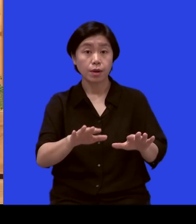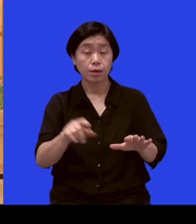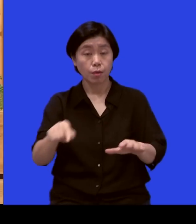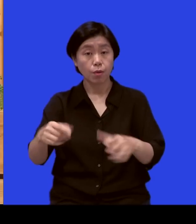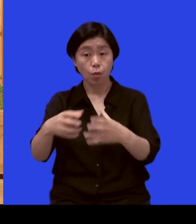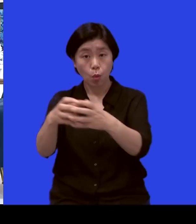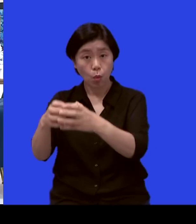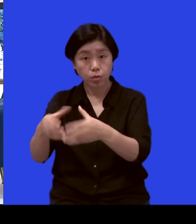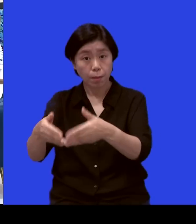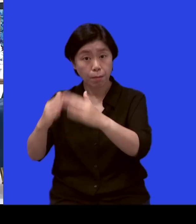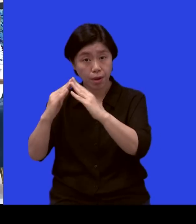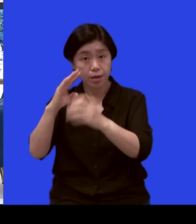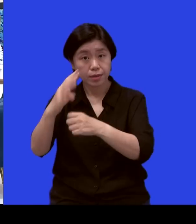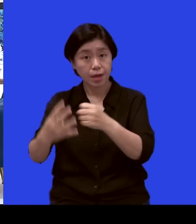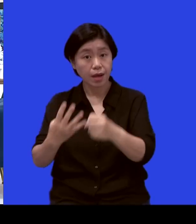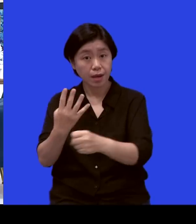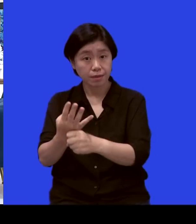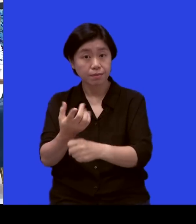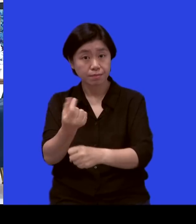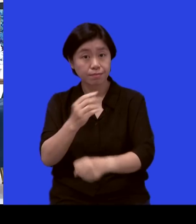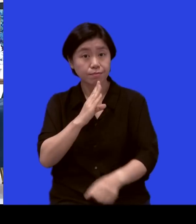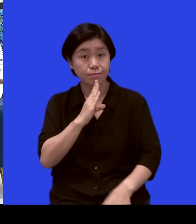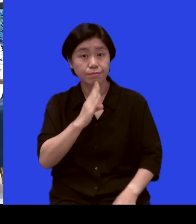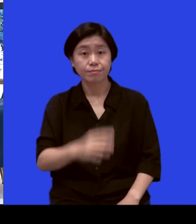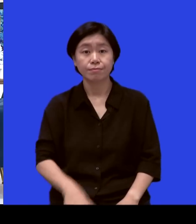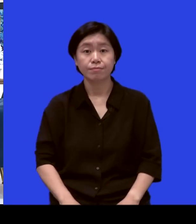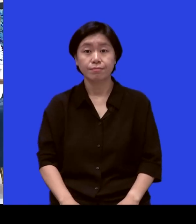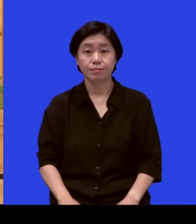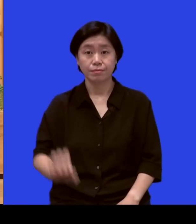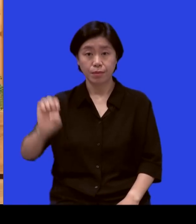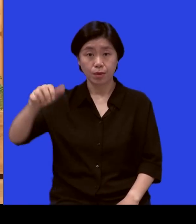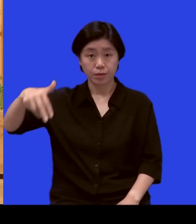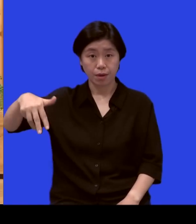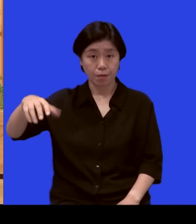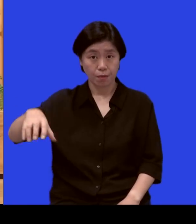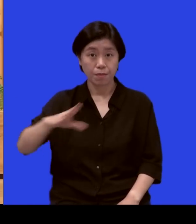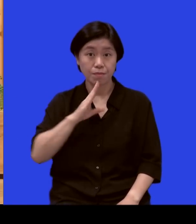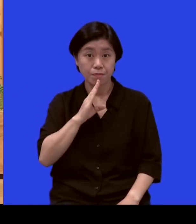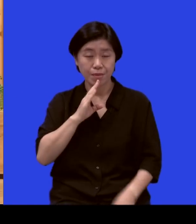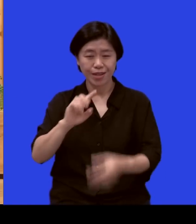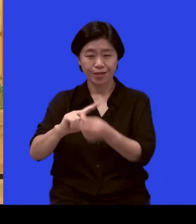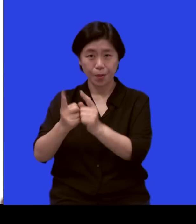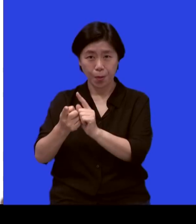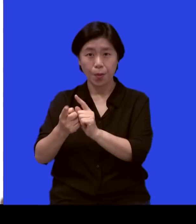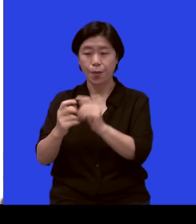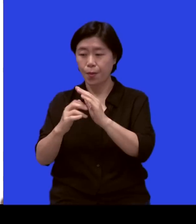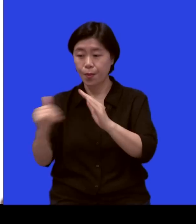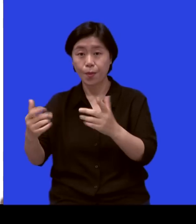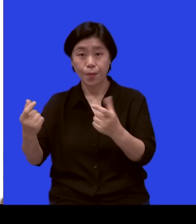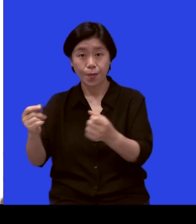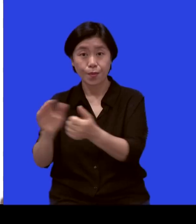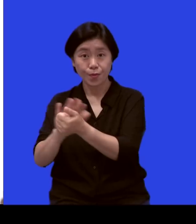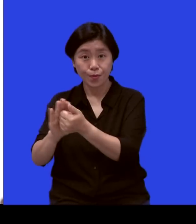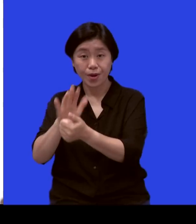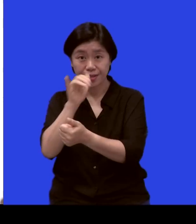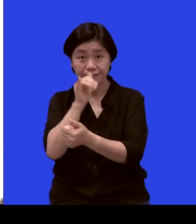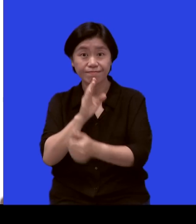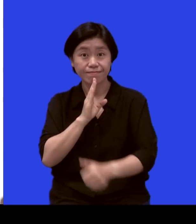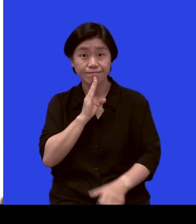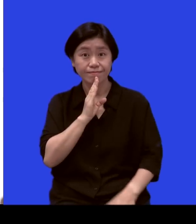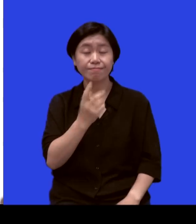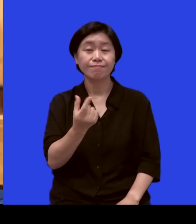건가요? 공동체는 이제 4년째. 예, 평창에서. 예. 예, 서로 이제 형제자매처럼 다 지내는 거죠. 그렇죠. 그리고 예. 청년들도 들어오고.